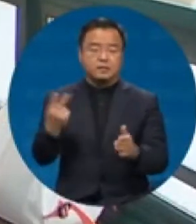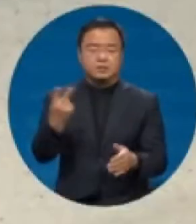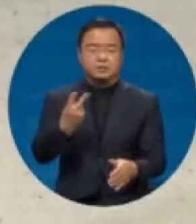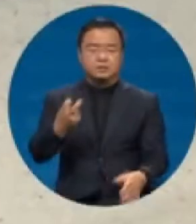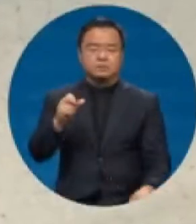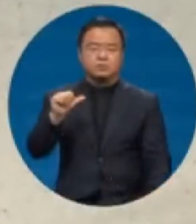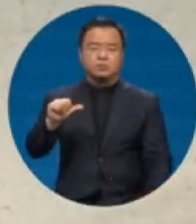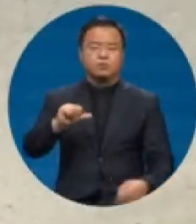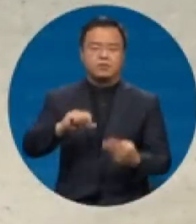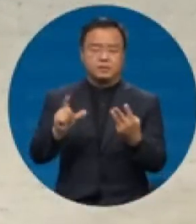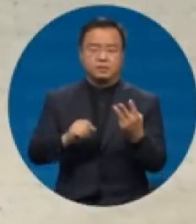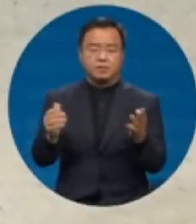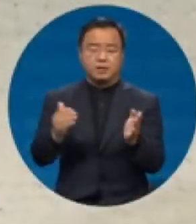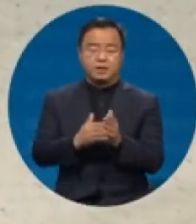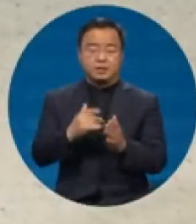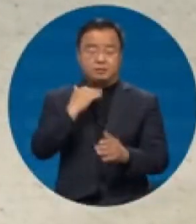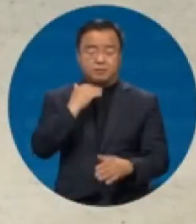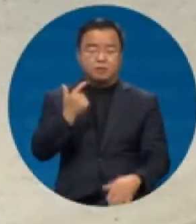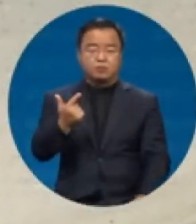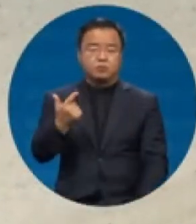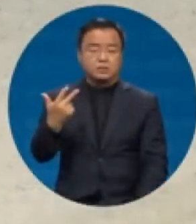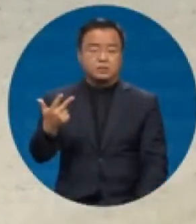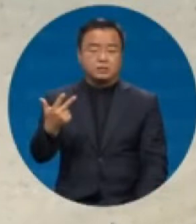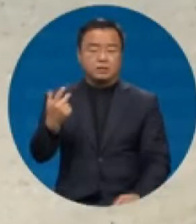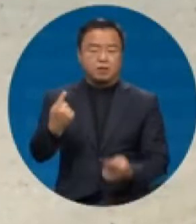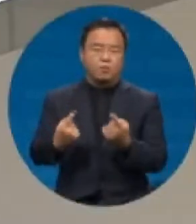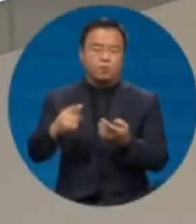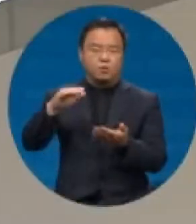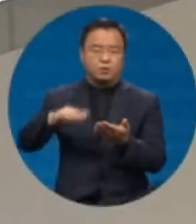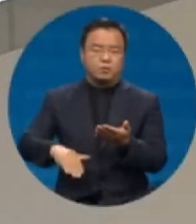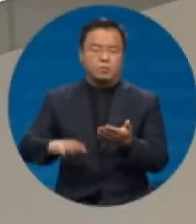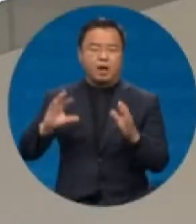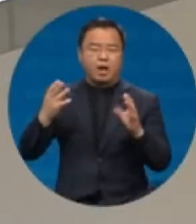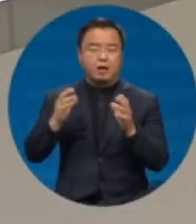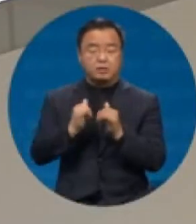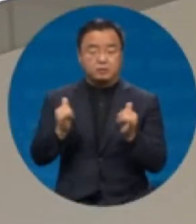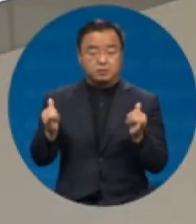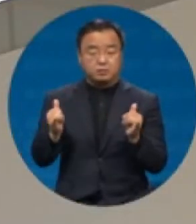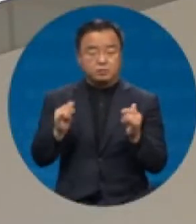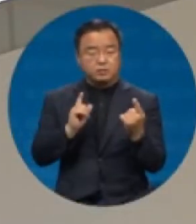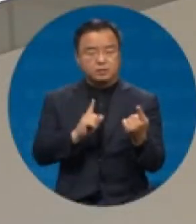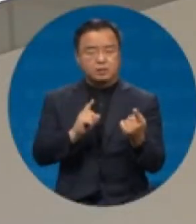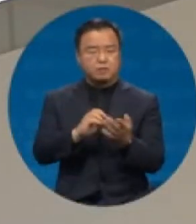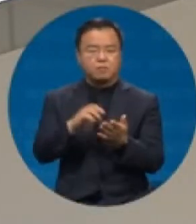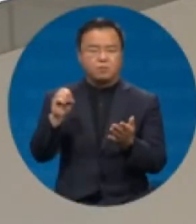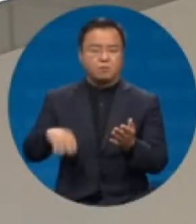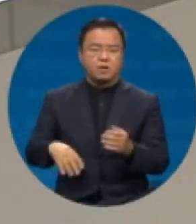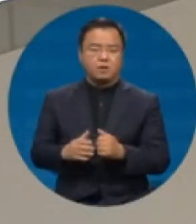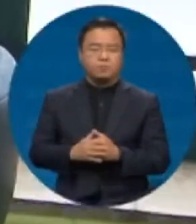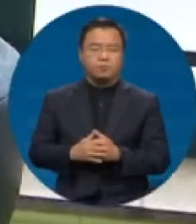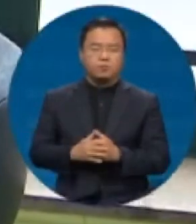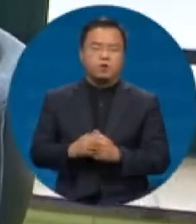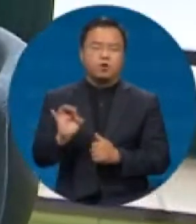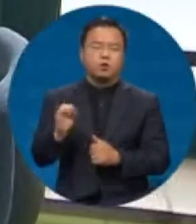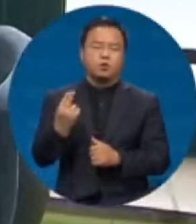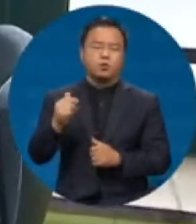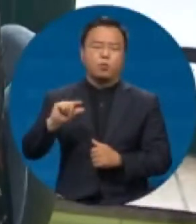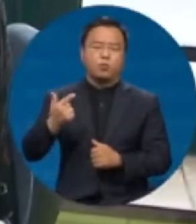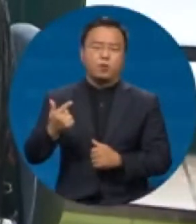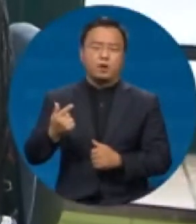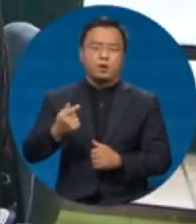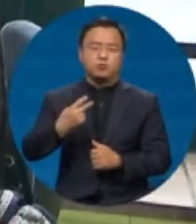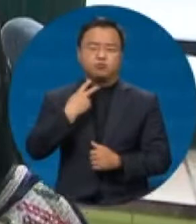3월까지 만 6세에서 7세 보다 어린 0 유아들은 대상에서 제외됩니다 요한이 의 두 살배기 동생 조수 하도